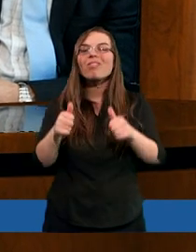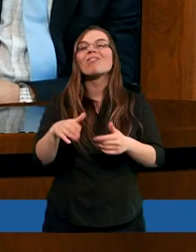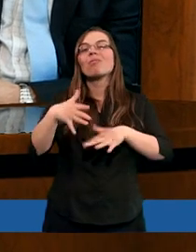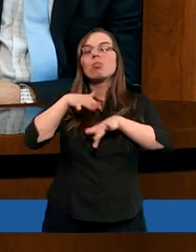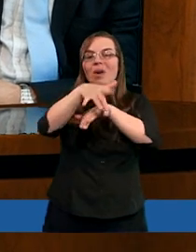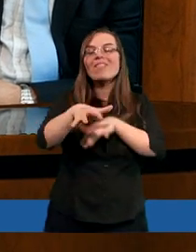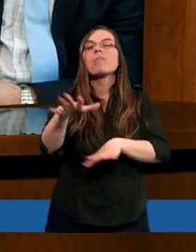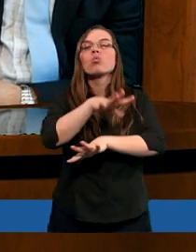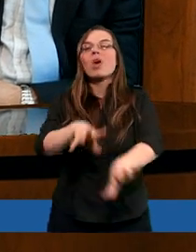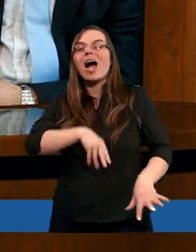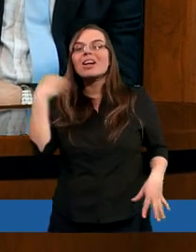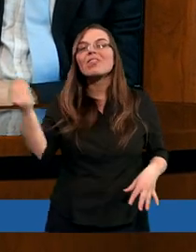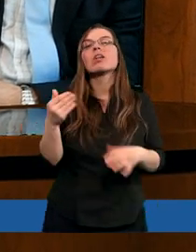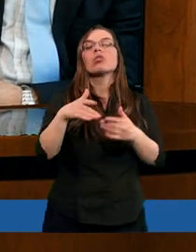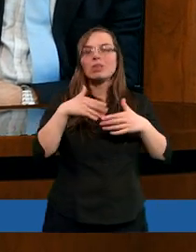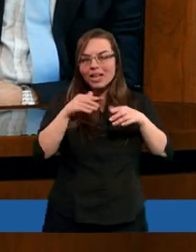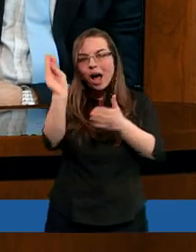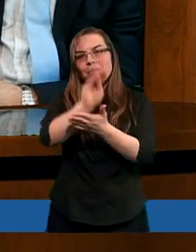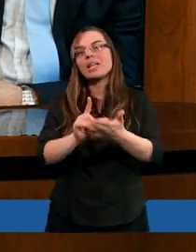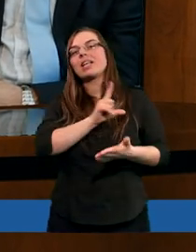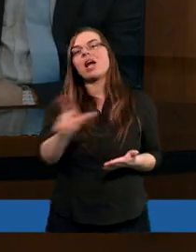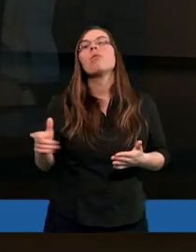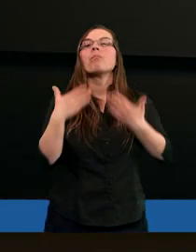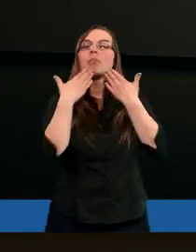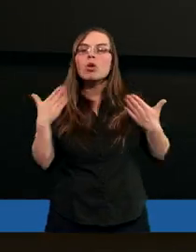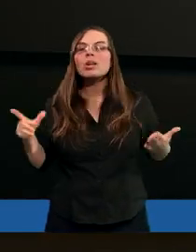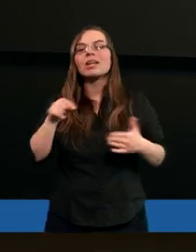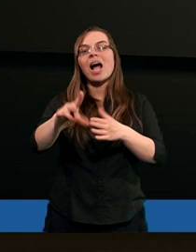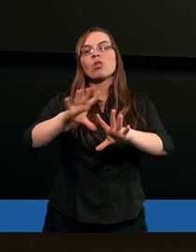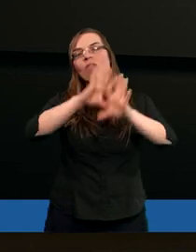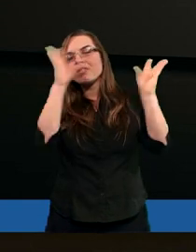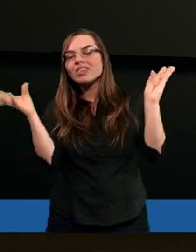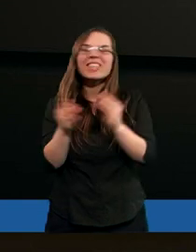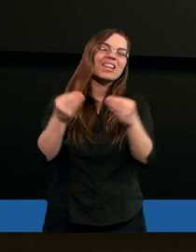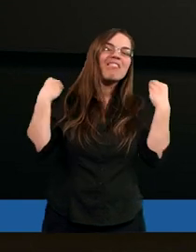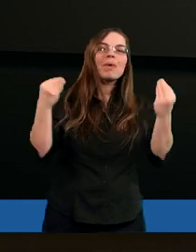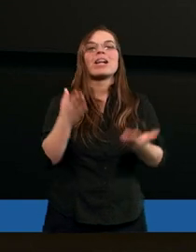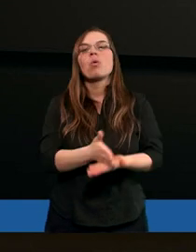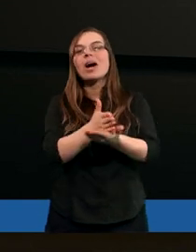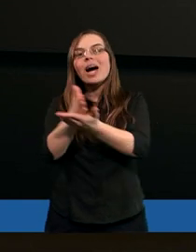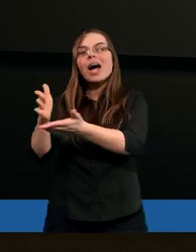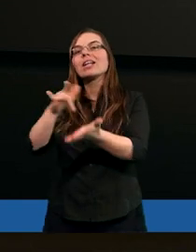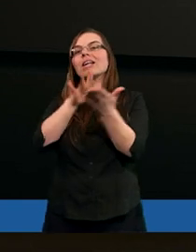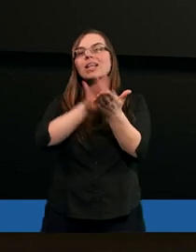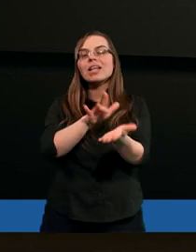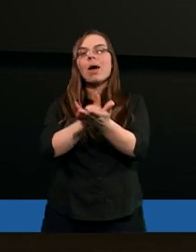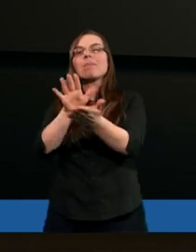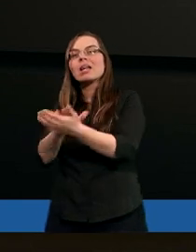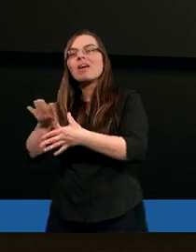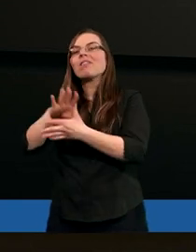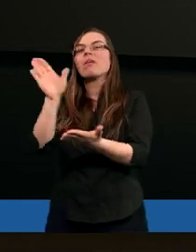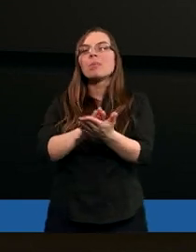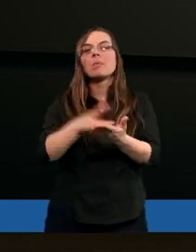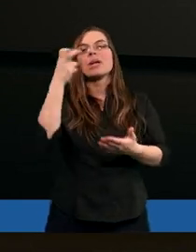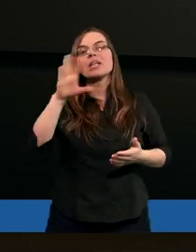Ducha Świętego napisał. Podziękujmy za te wszystkie wspaniałe rady zapisane w Biblii